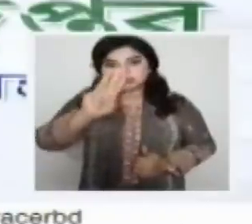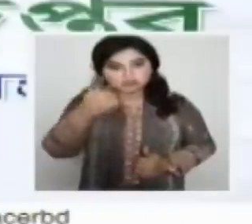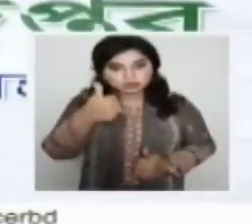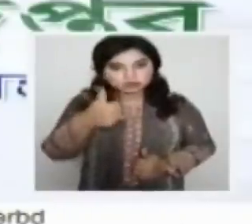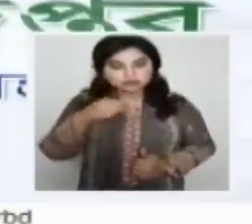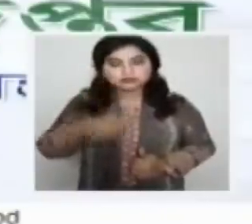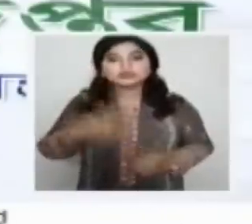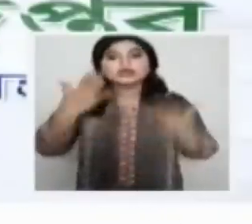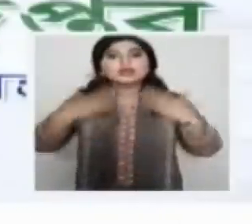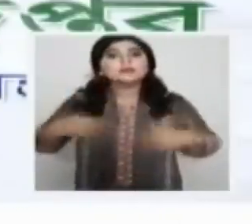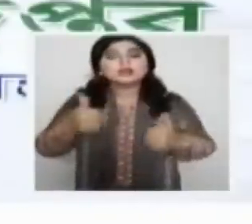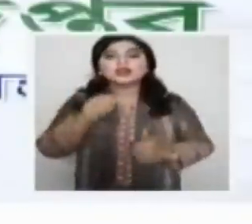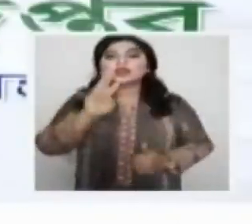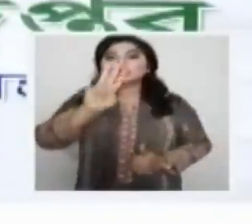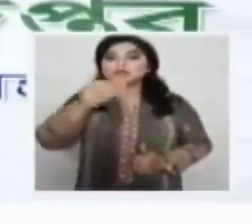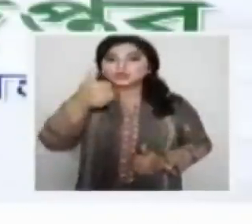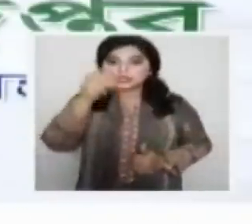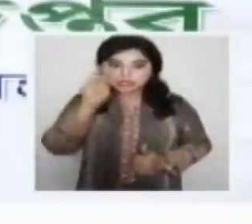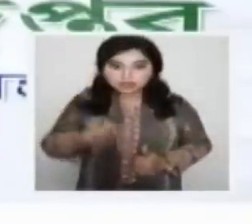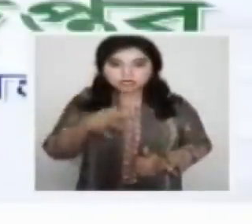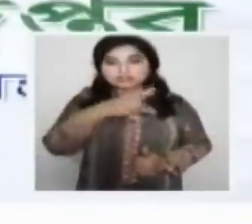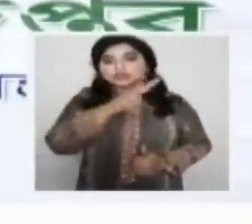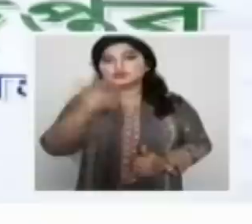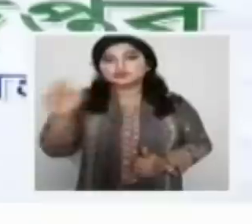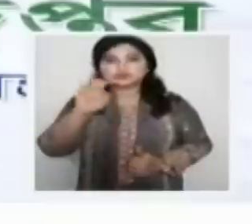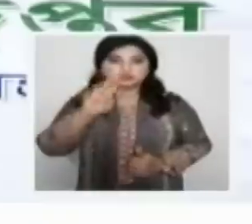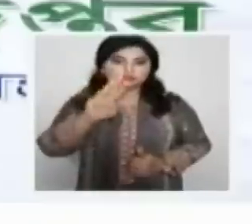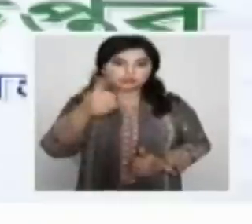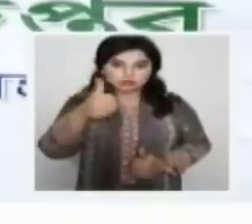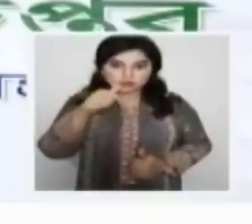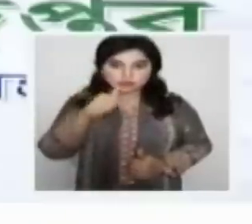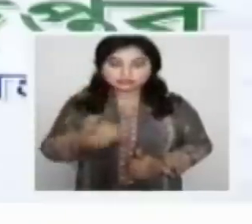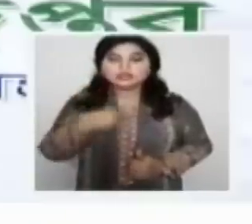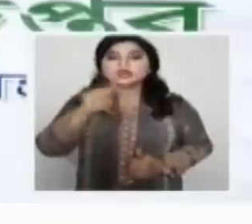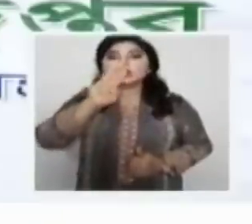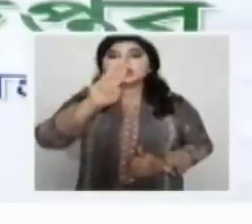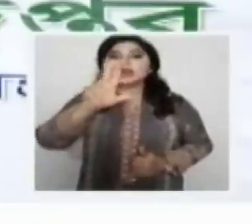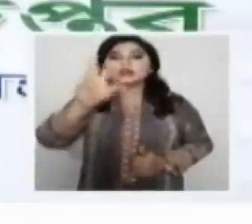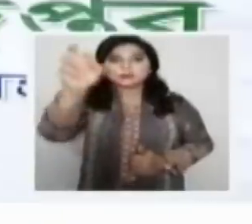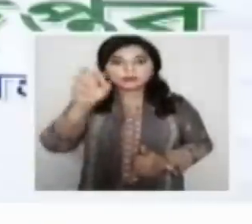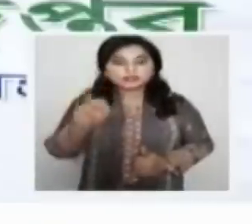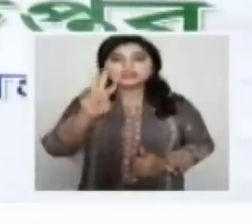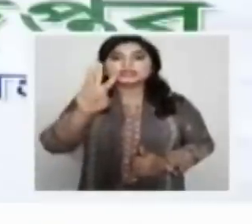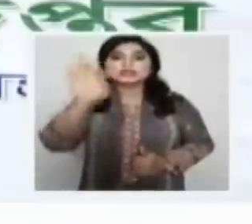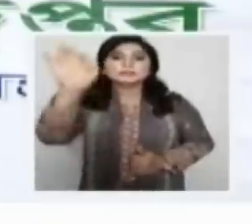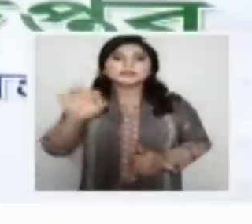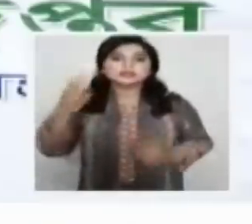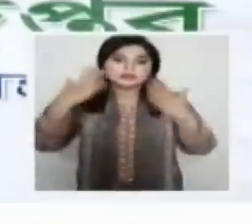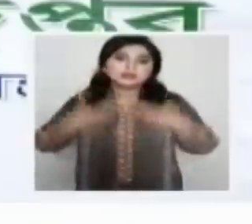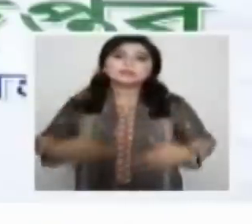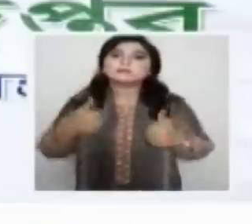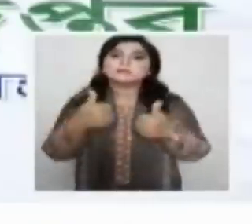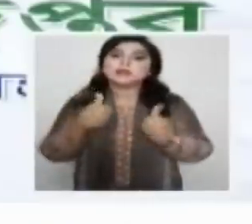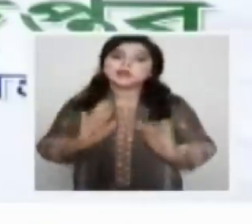24 ঘন্টায় সুস্থ হয়েছেন 2237 জন এবং এ পর্যন্ত সুস্থ হয়েছেন 36264 জন শনাক্ত